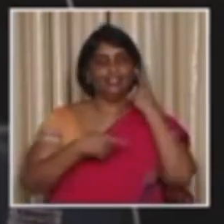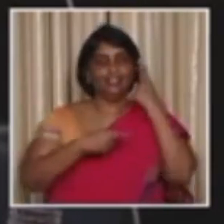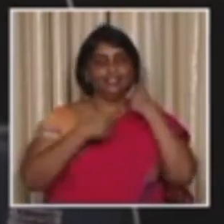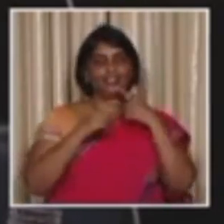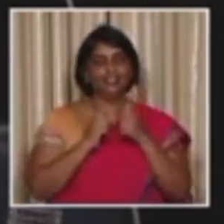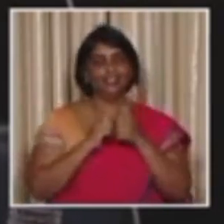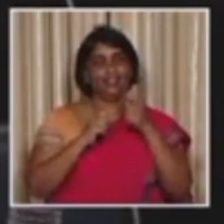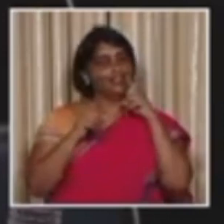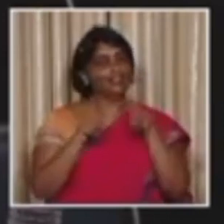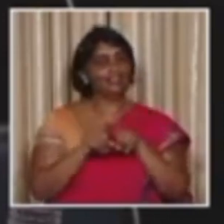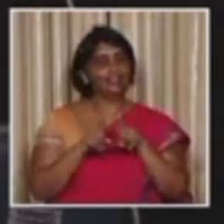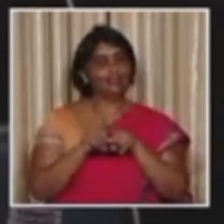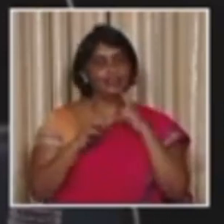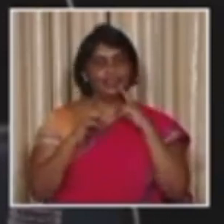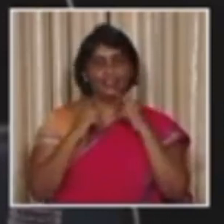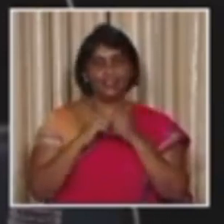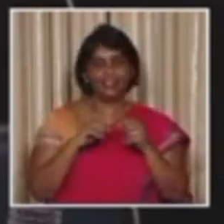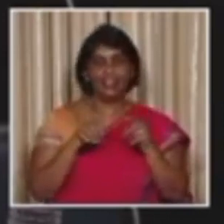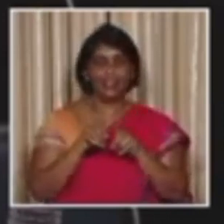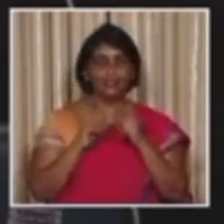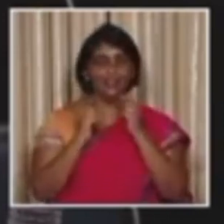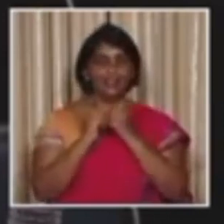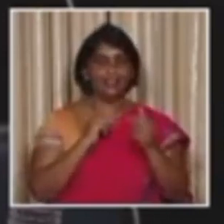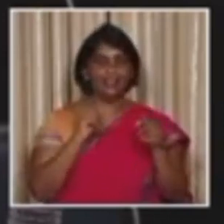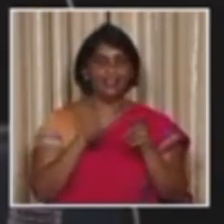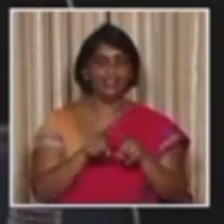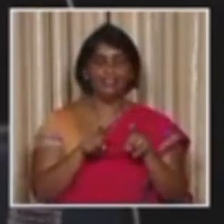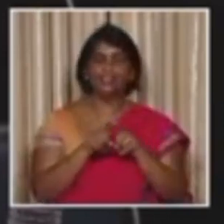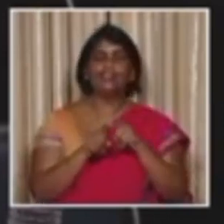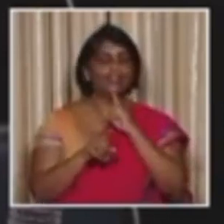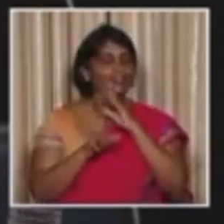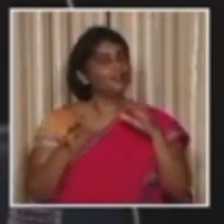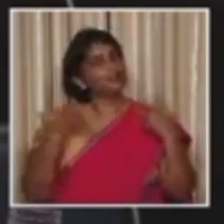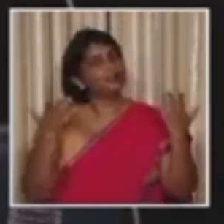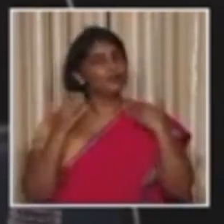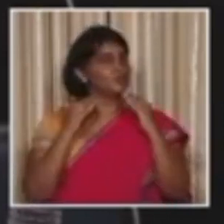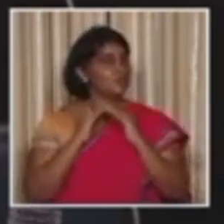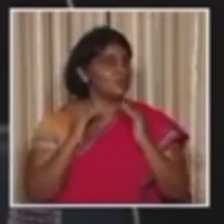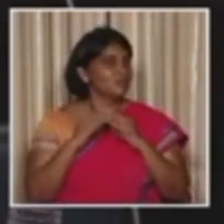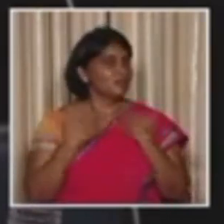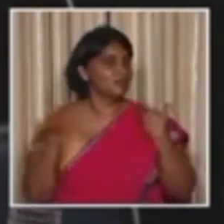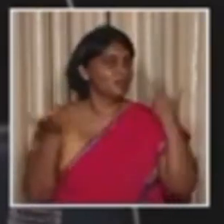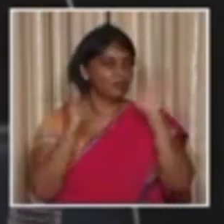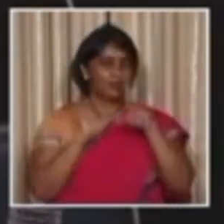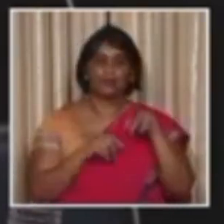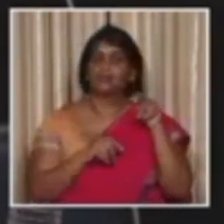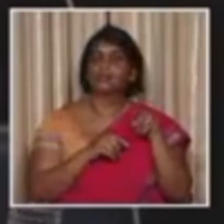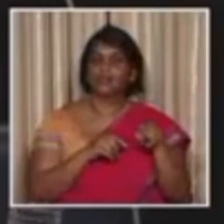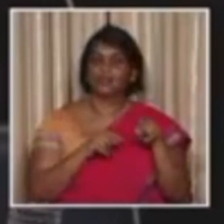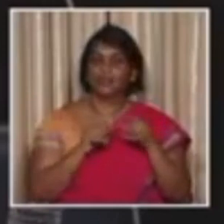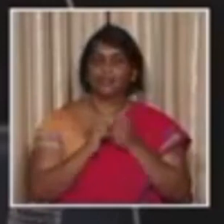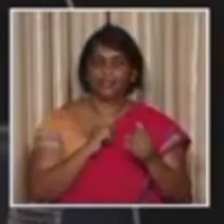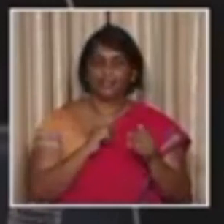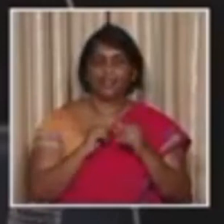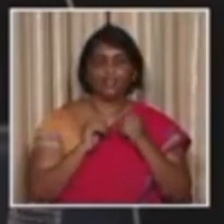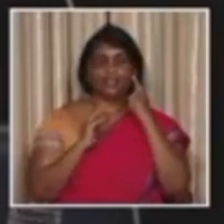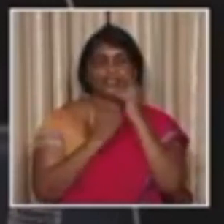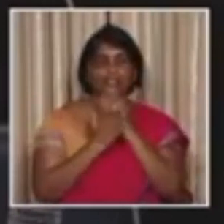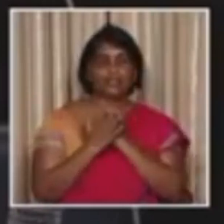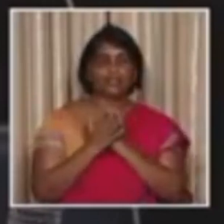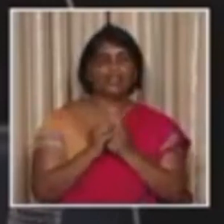அவர்களை ஒரு மனிதாபிமான ரீதியில் அவர்களை எதிரியாக பார்க்காமல் மனித நேயத்தோடு அவர்களுக்கு